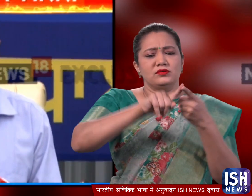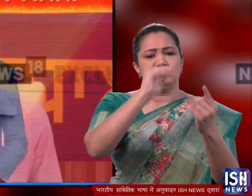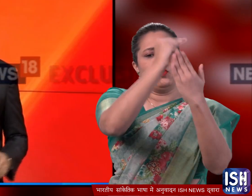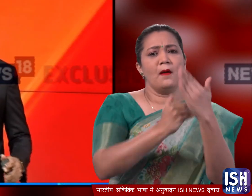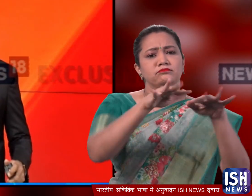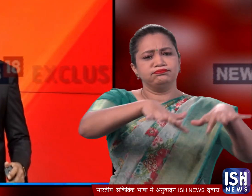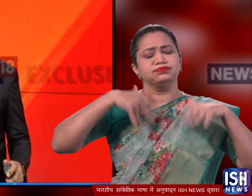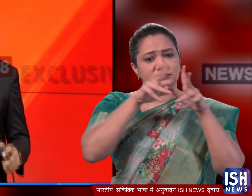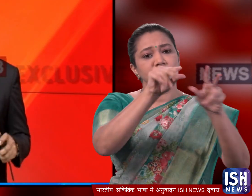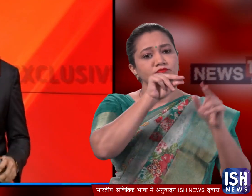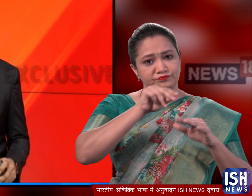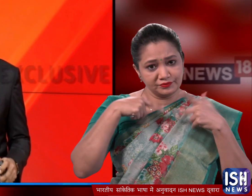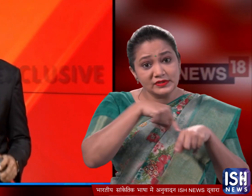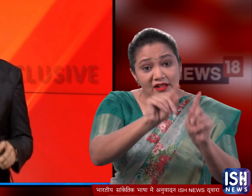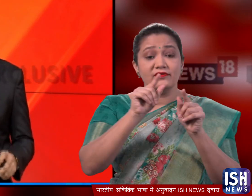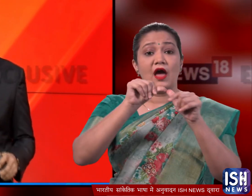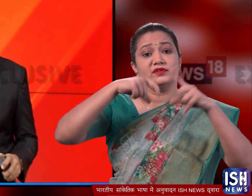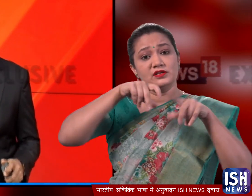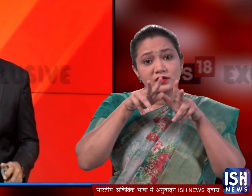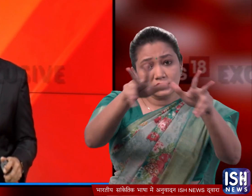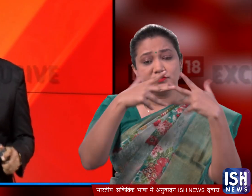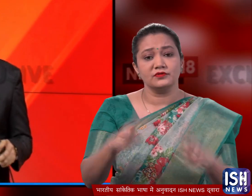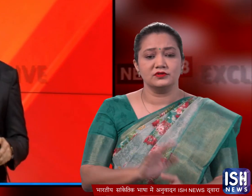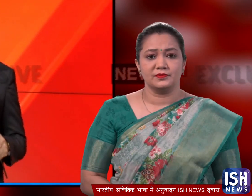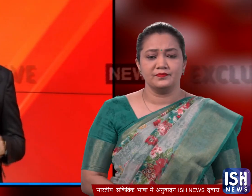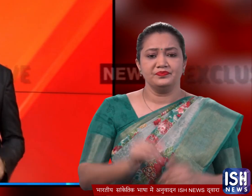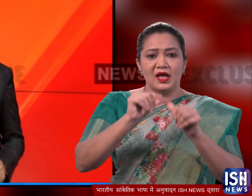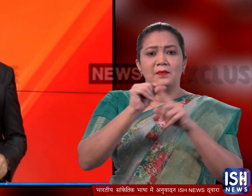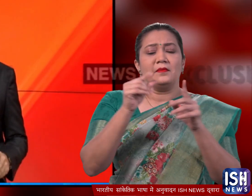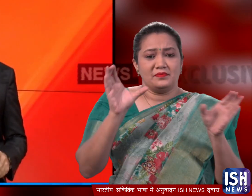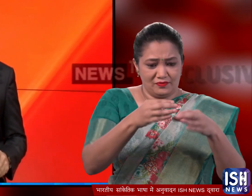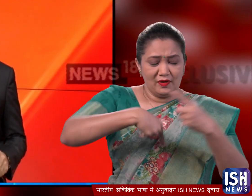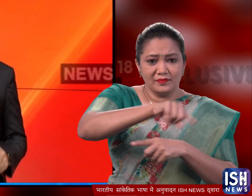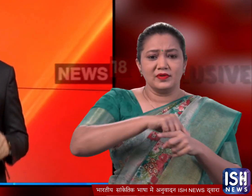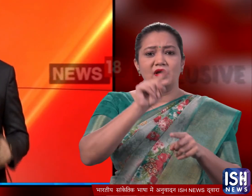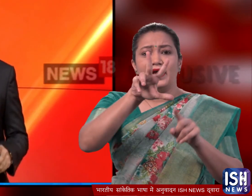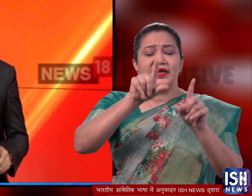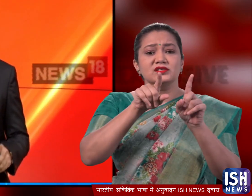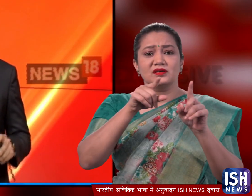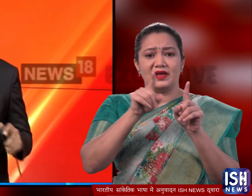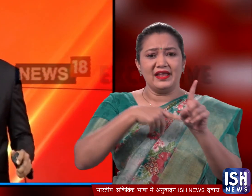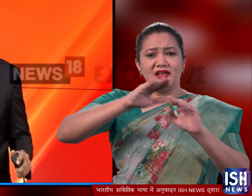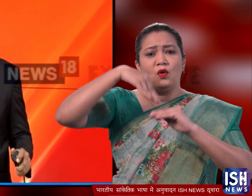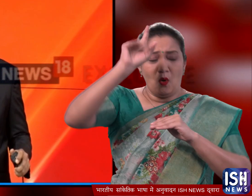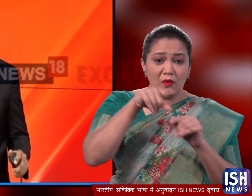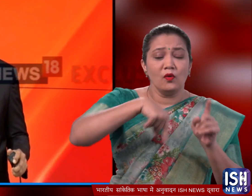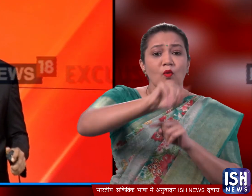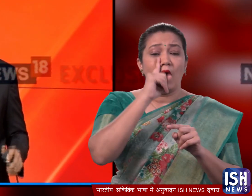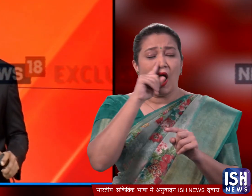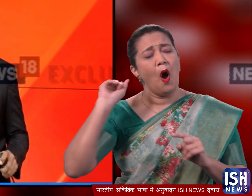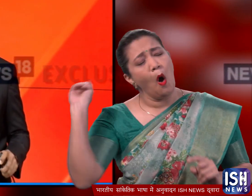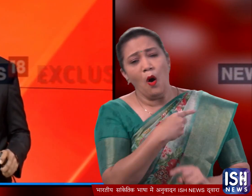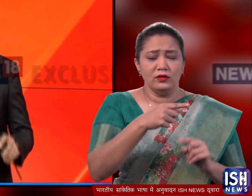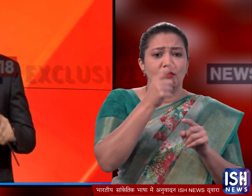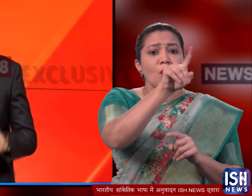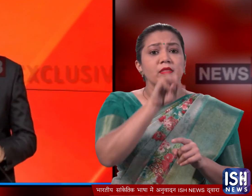था। सौभाग्य की बात यह कि आम आदमी पार्टी ने पंजाब में अपनी सरकार बनने पर 18 साल से अधिक की उम्र की सभी महिलाओं को 1000 रुपए महीना देने का